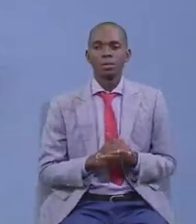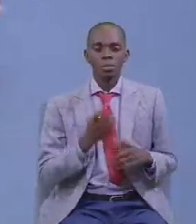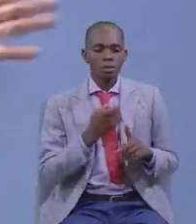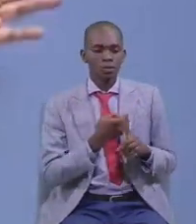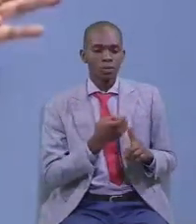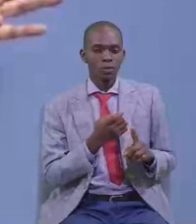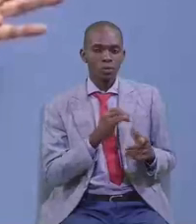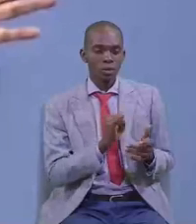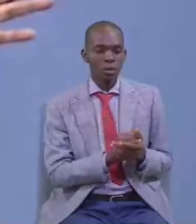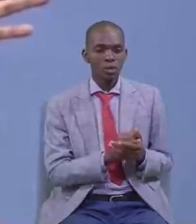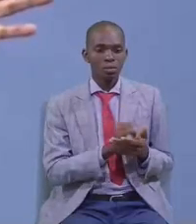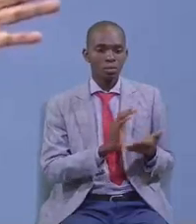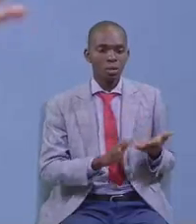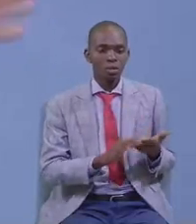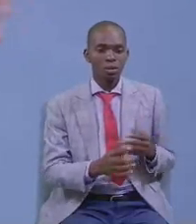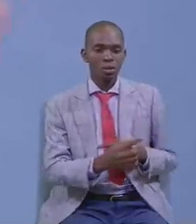pour ce jour final.